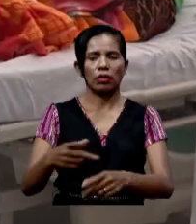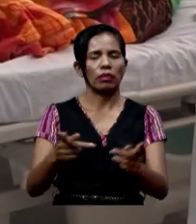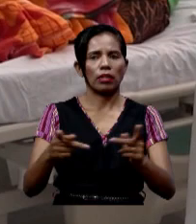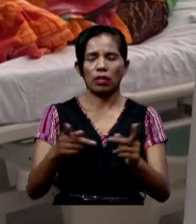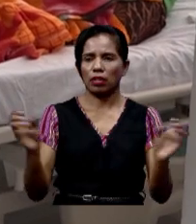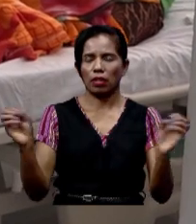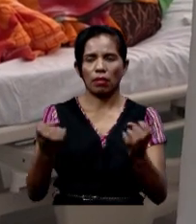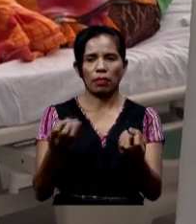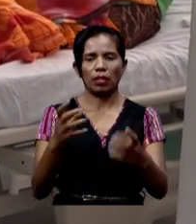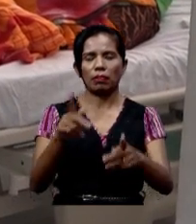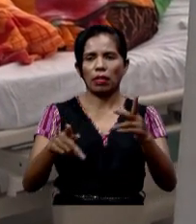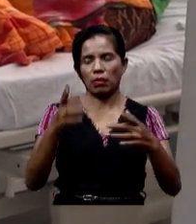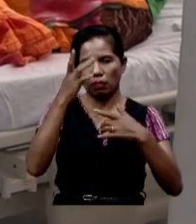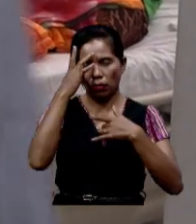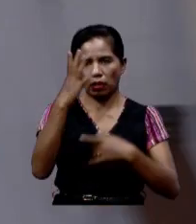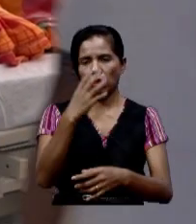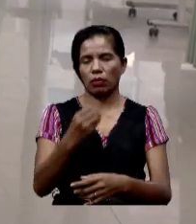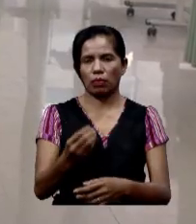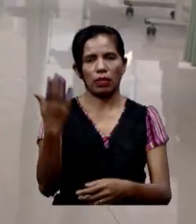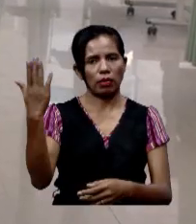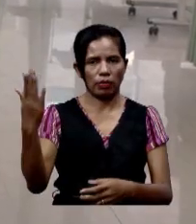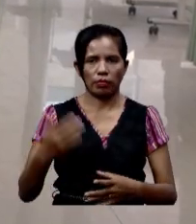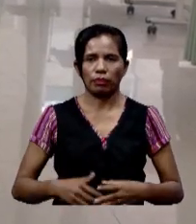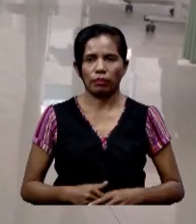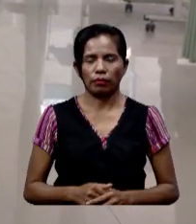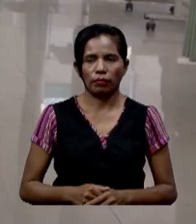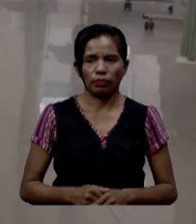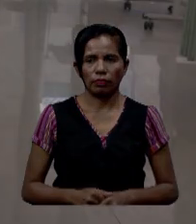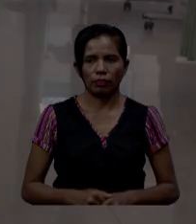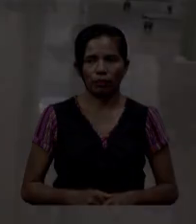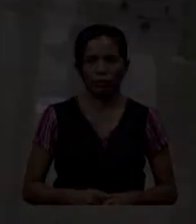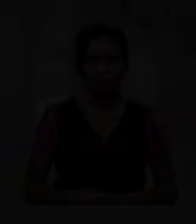suficiente ba paciente siratu baisa. Santina de Jesus, Tomás Suárez, Yemen.